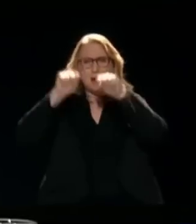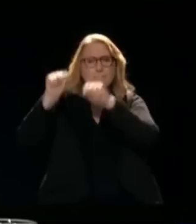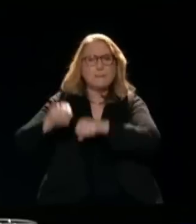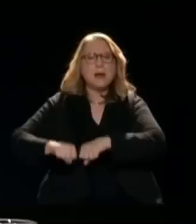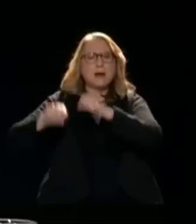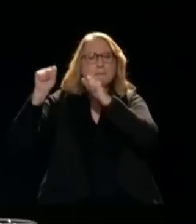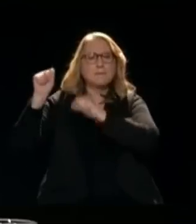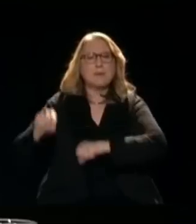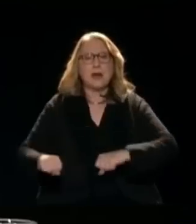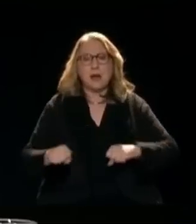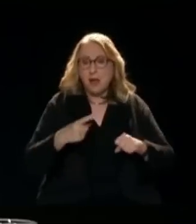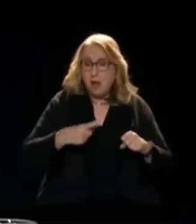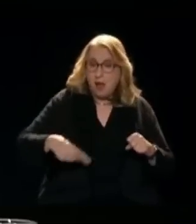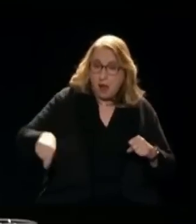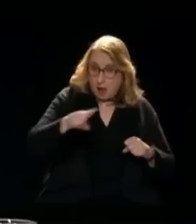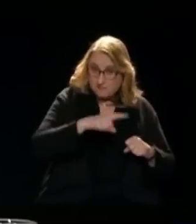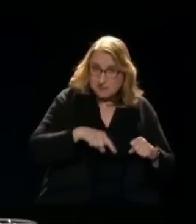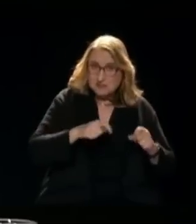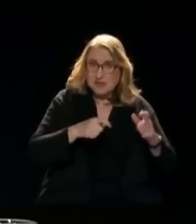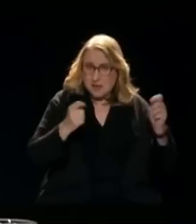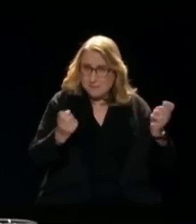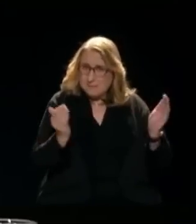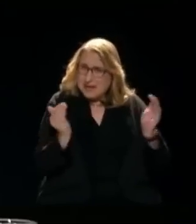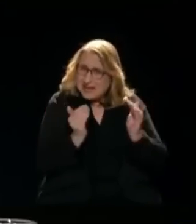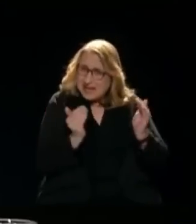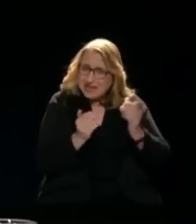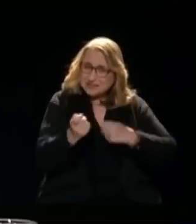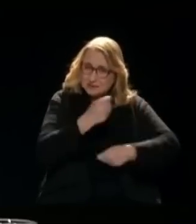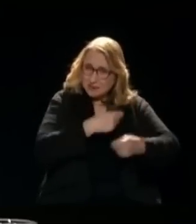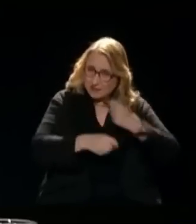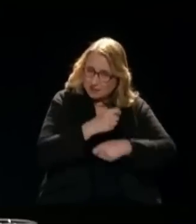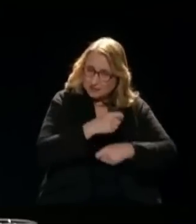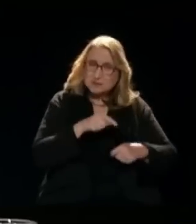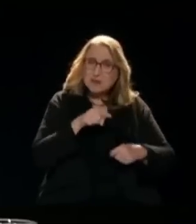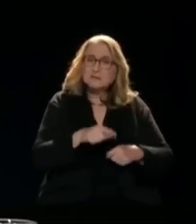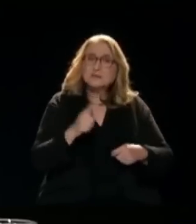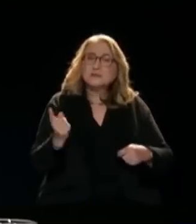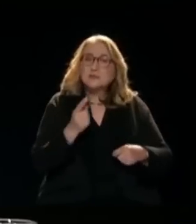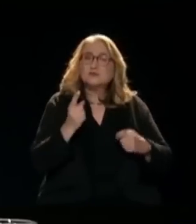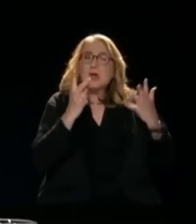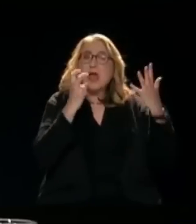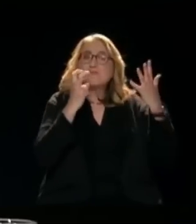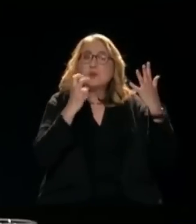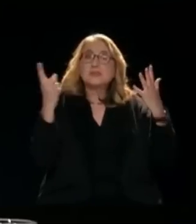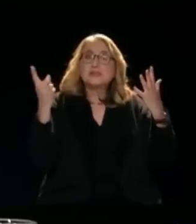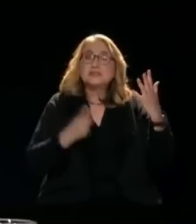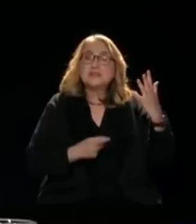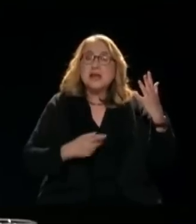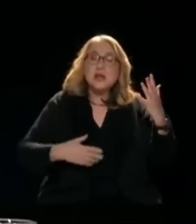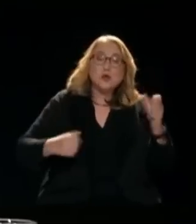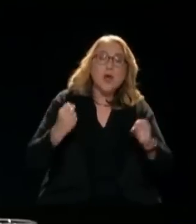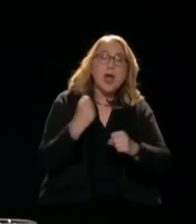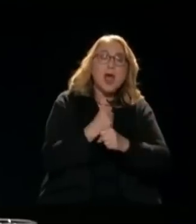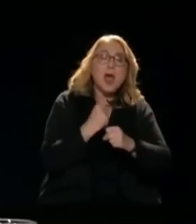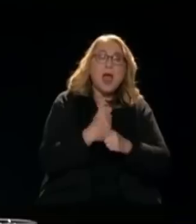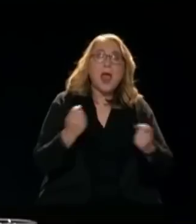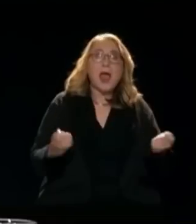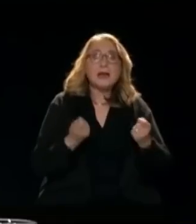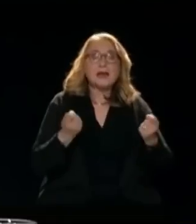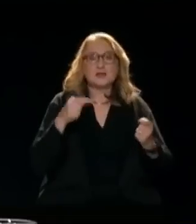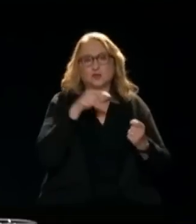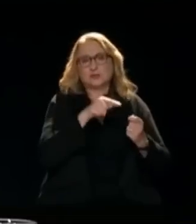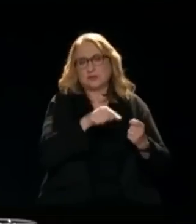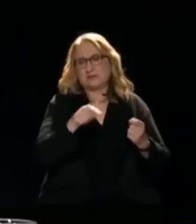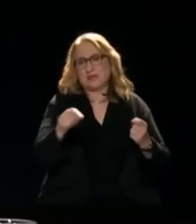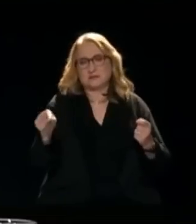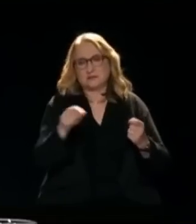το 70% της απασχόλησης της χώρας. 70%. Επομένως για μας είναι κορυφαίο και το νοικοκυριό να γλιτώσει όχι μόνο την πρώτη